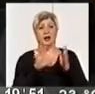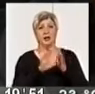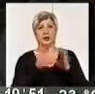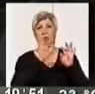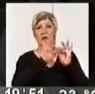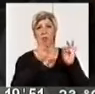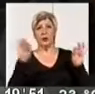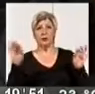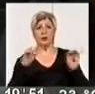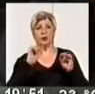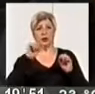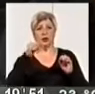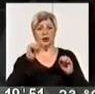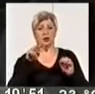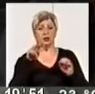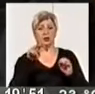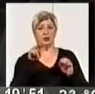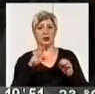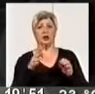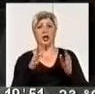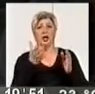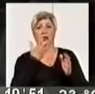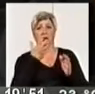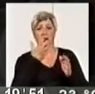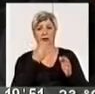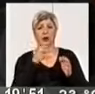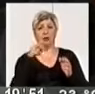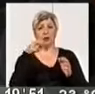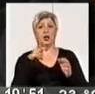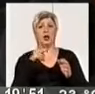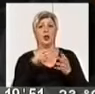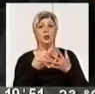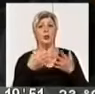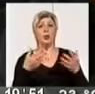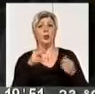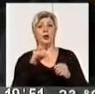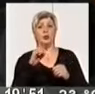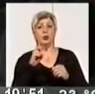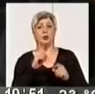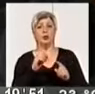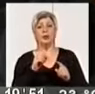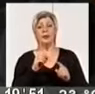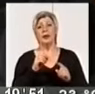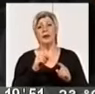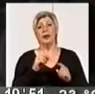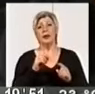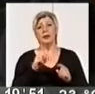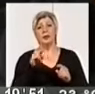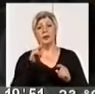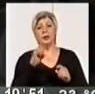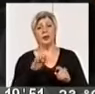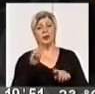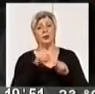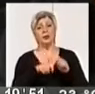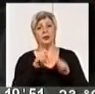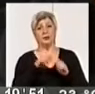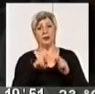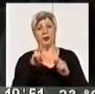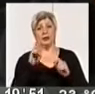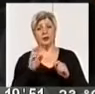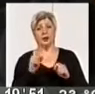розетки, нагревательные какие-то приборы, чтобы они соответствовали тем нормам, которые имеются. При проверке